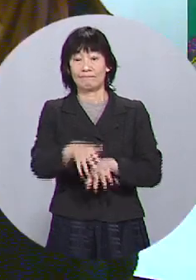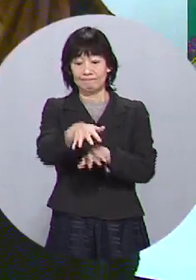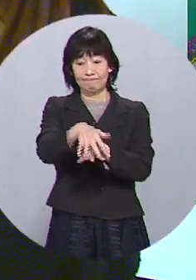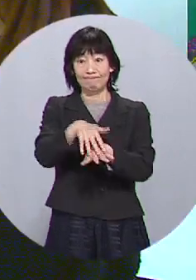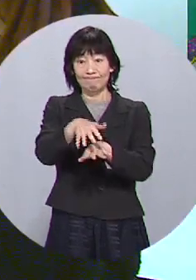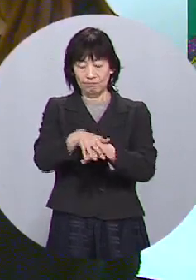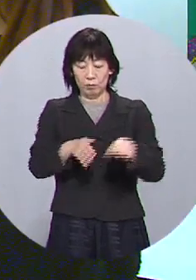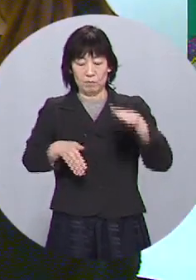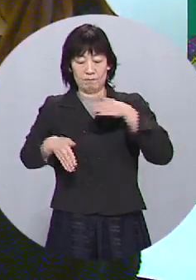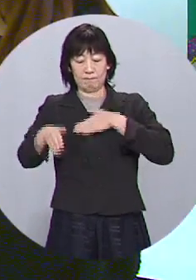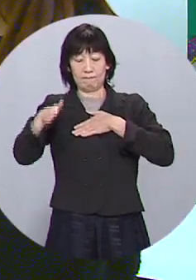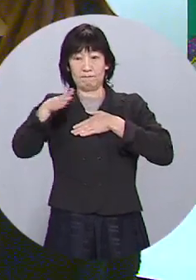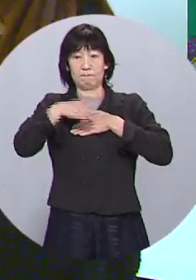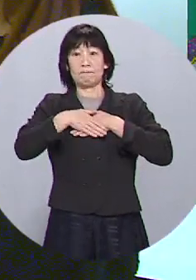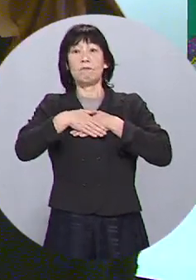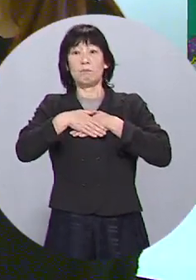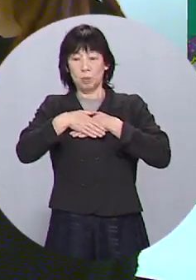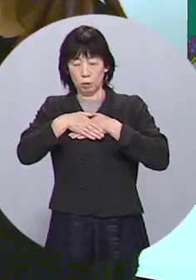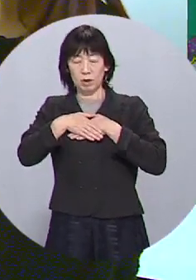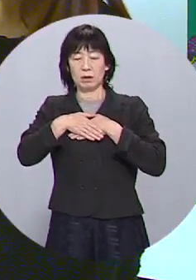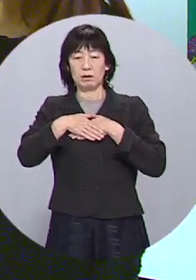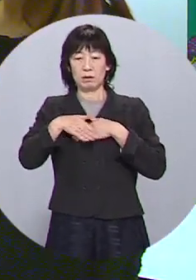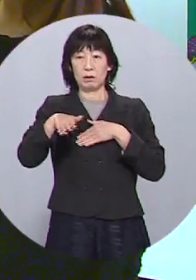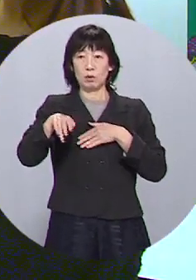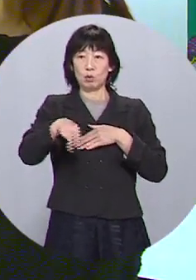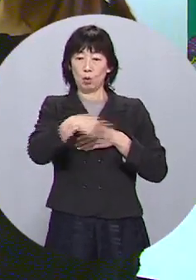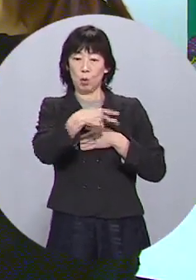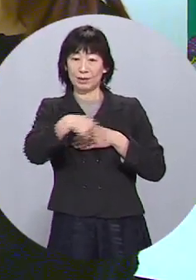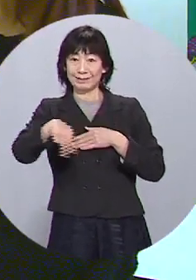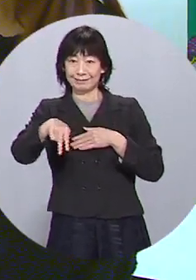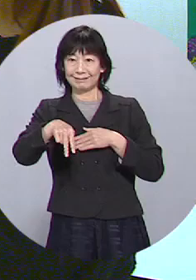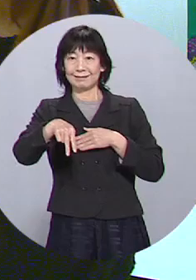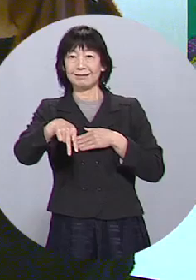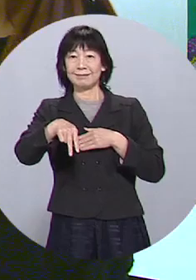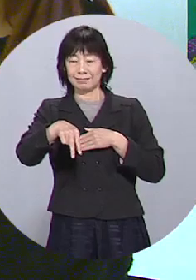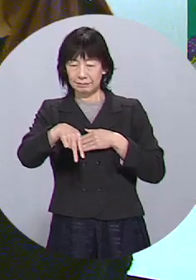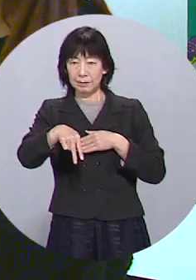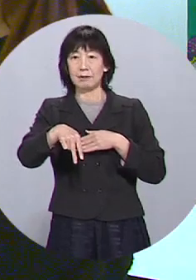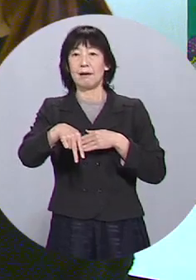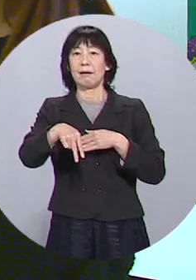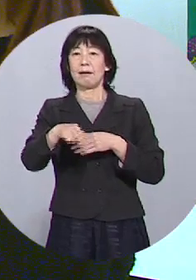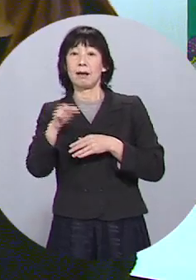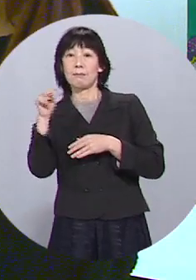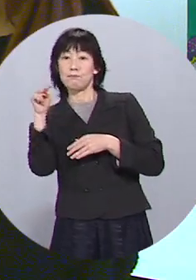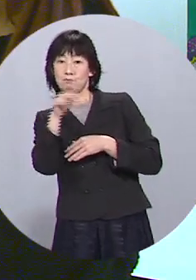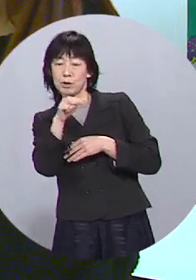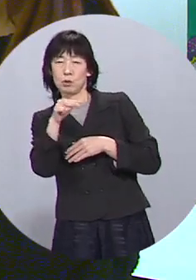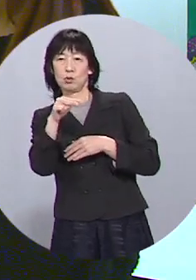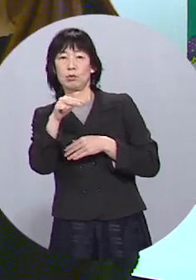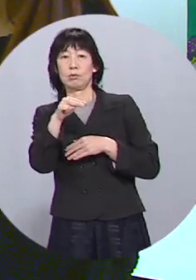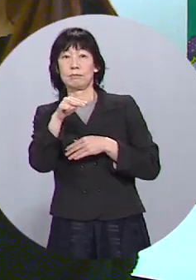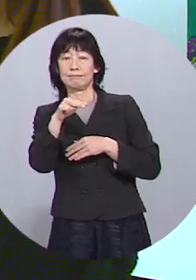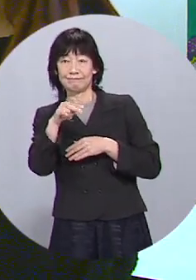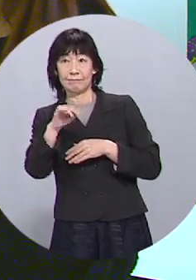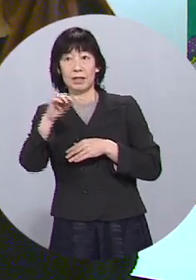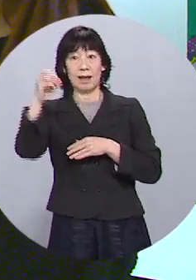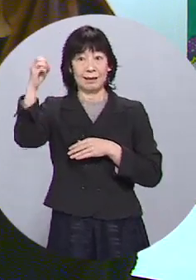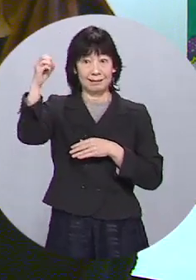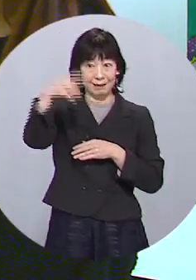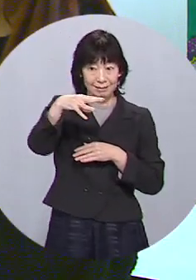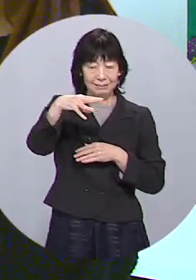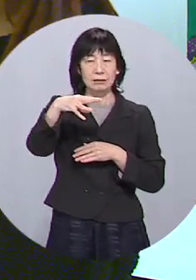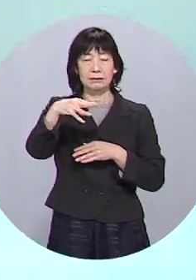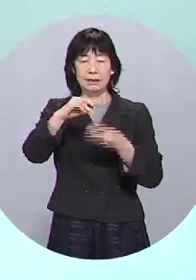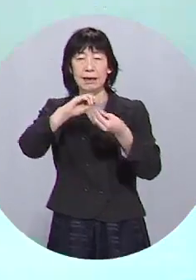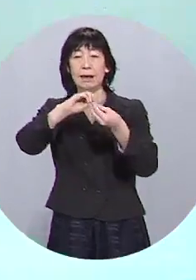お召しになった時に動かれるので、その動きとですね立体感によって見る角度光のこう違いによってですね色